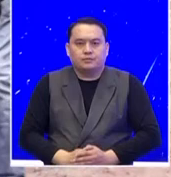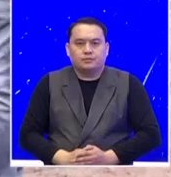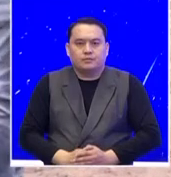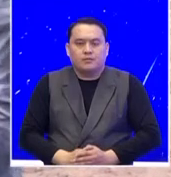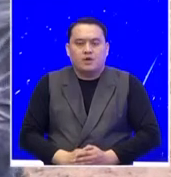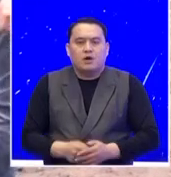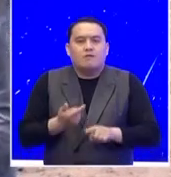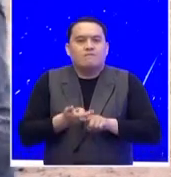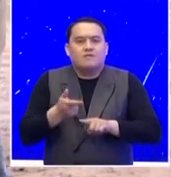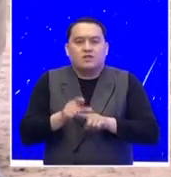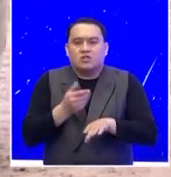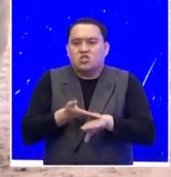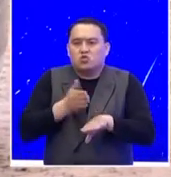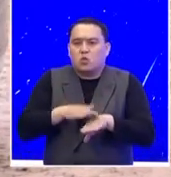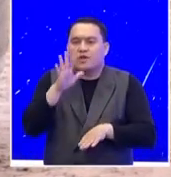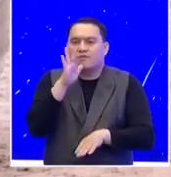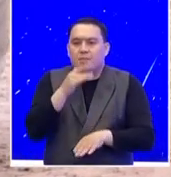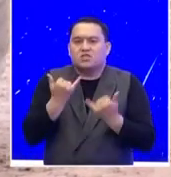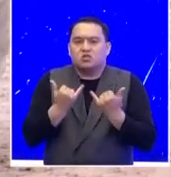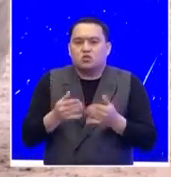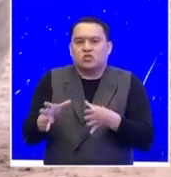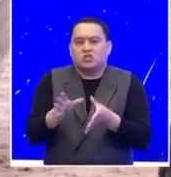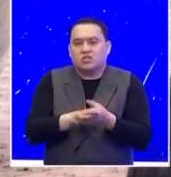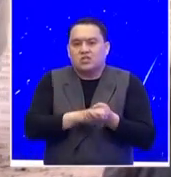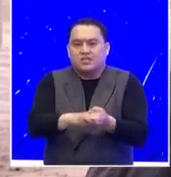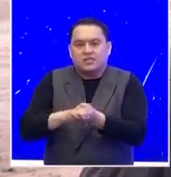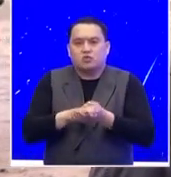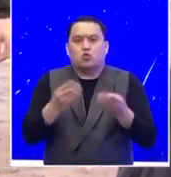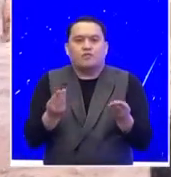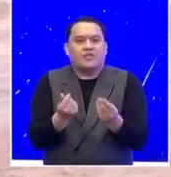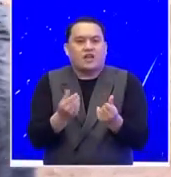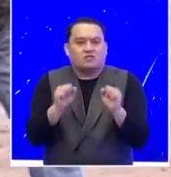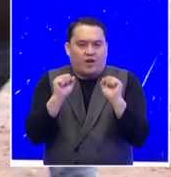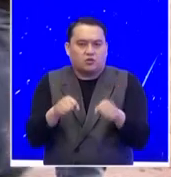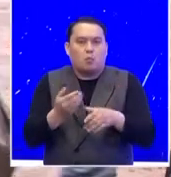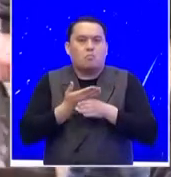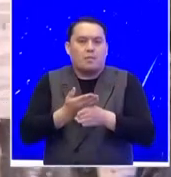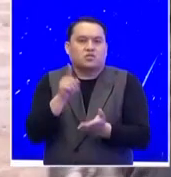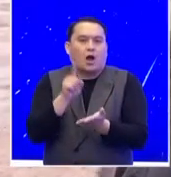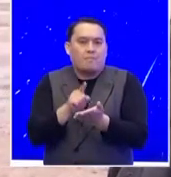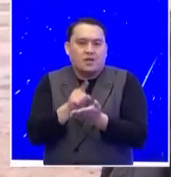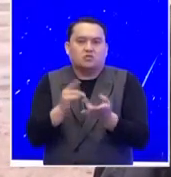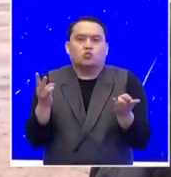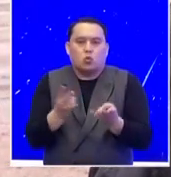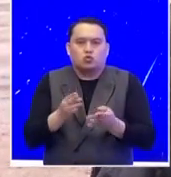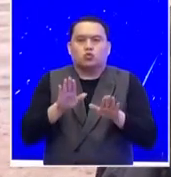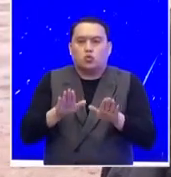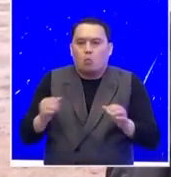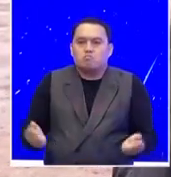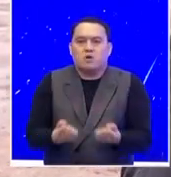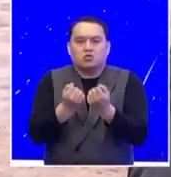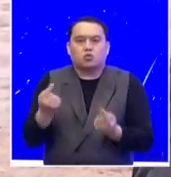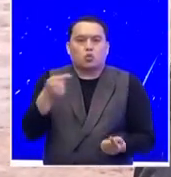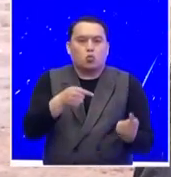В этот нелегкий период для страны нам необходимо единство. Каждый, кто имеет какую-то финансовую возможность, должен помогать нуждающимся. Только оказывая поддержку